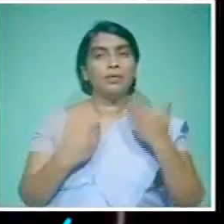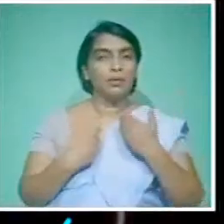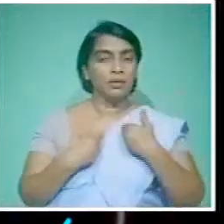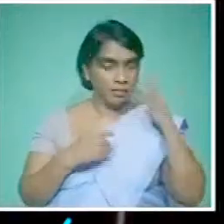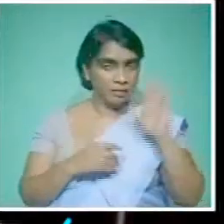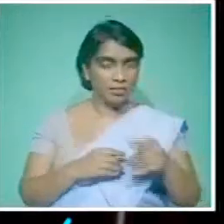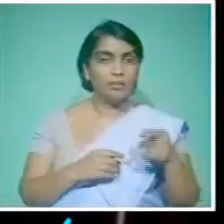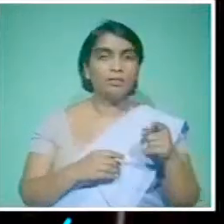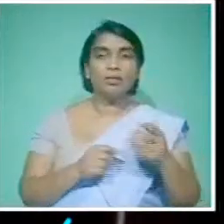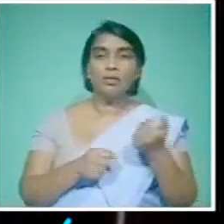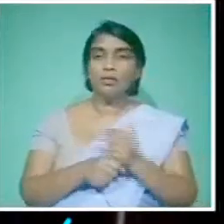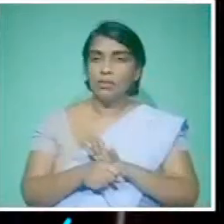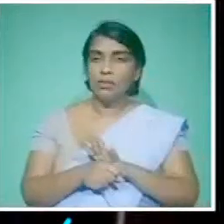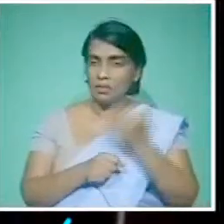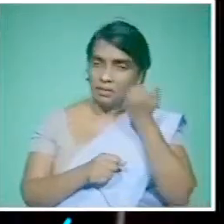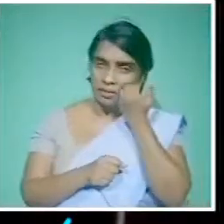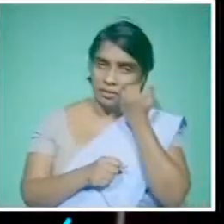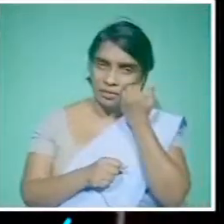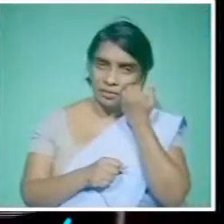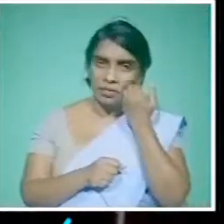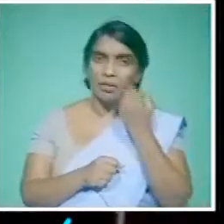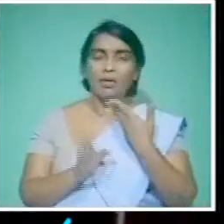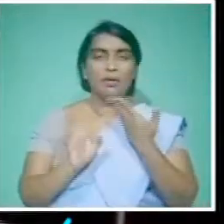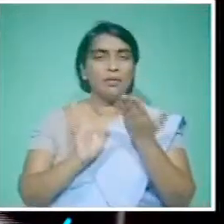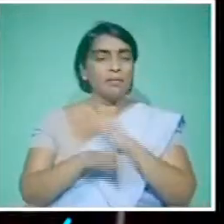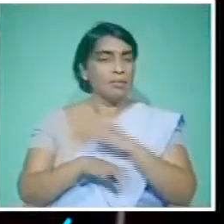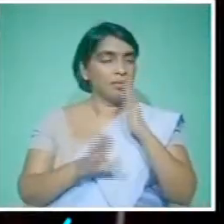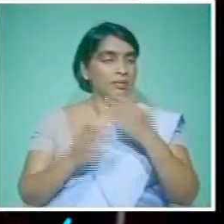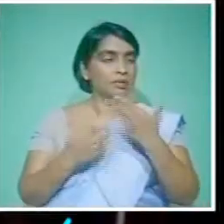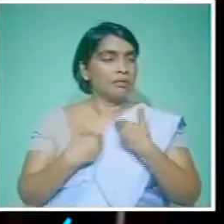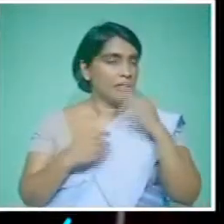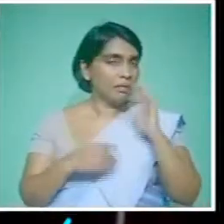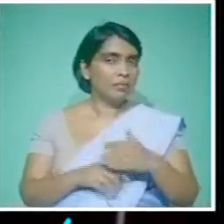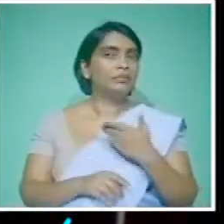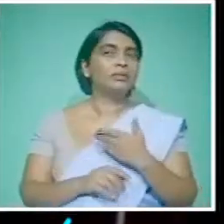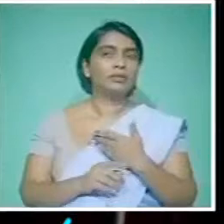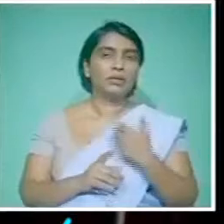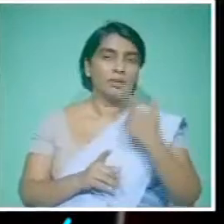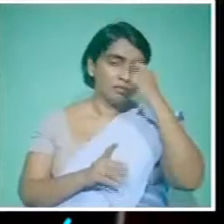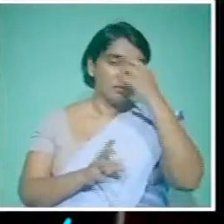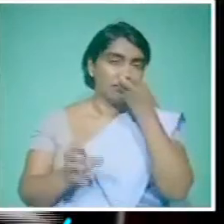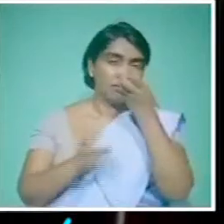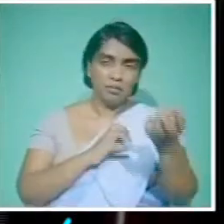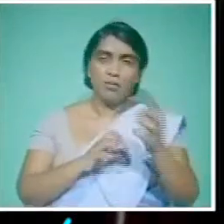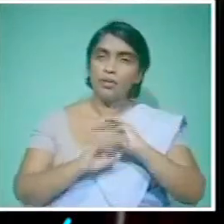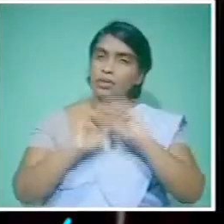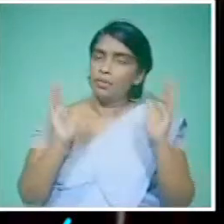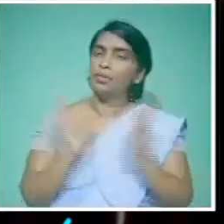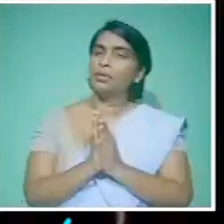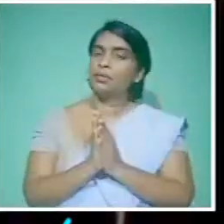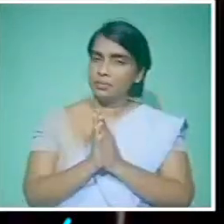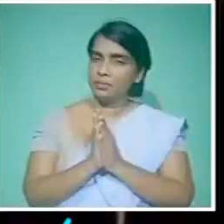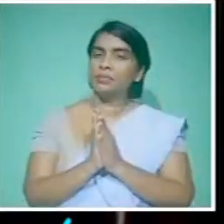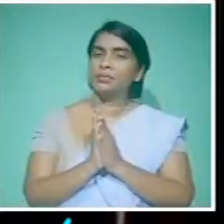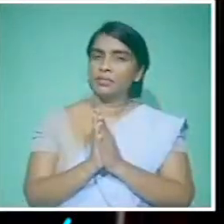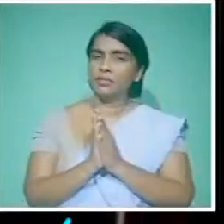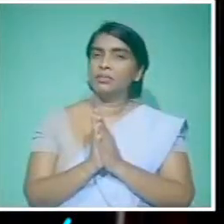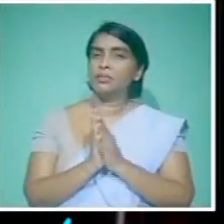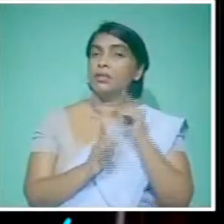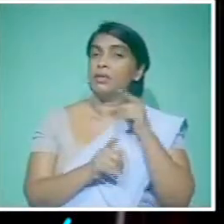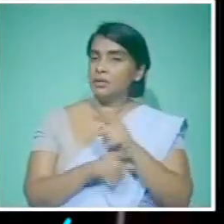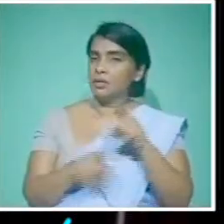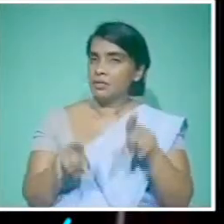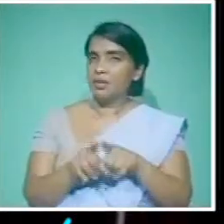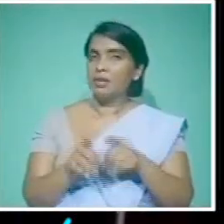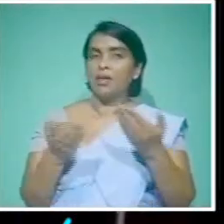මේ කොවිඩ් වසංගතත් පහුගිය කාලේ අපිට තිබුණ පාස්කු ප්‍රහාරත් මේ සියලු දේත් එක්ක ඒ